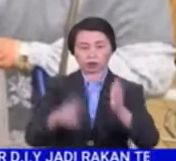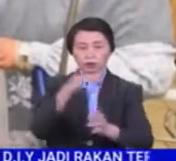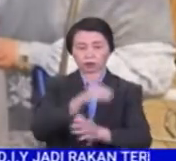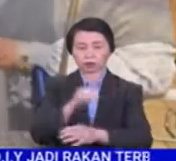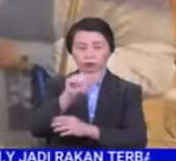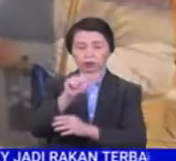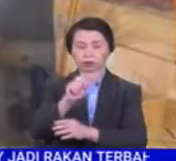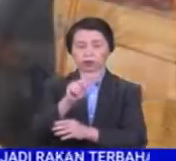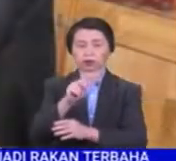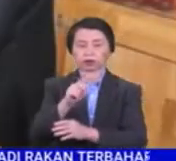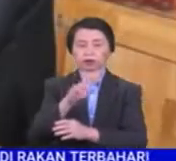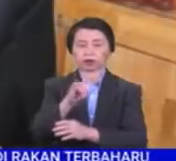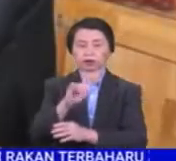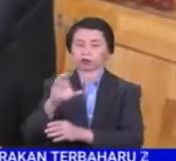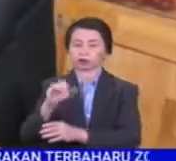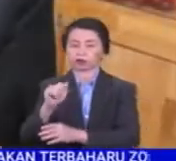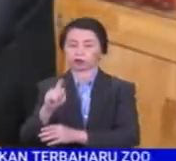pencatutan